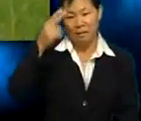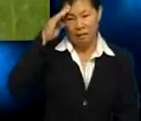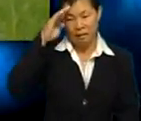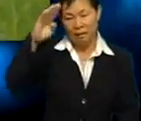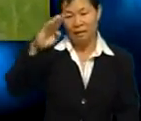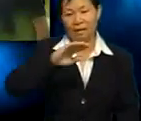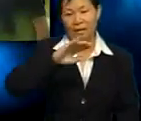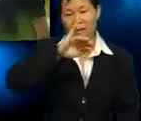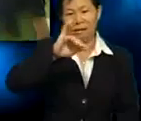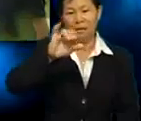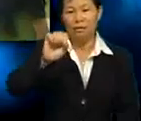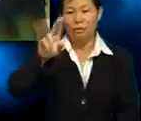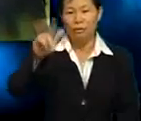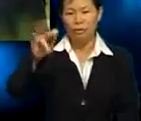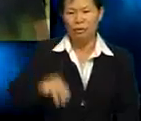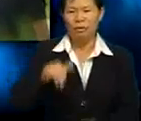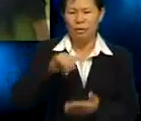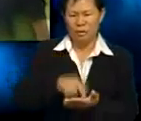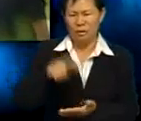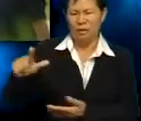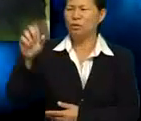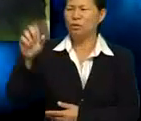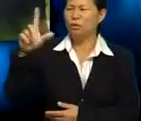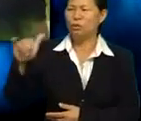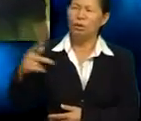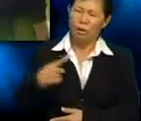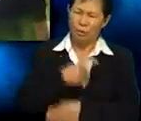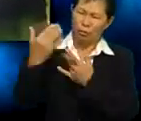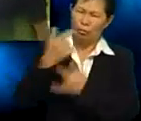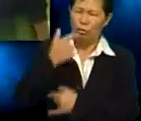Hai, Ana. Kenapa lambat? Gila Suilin ni. Tadi kami tunggu dia lama